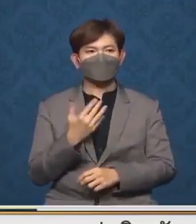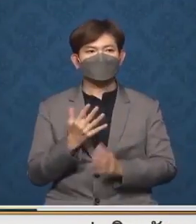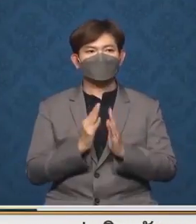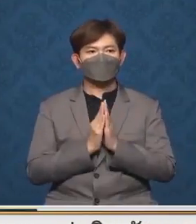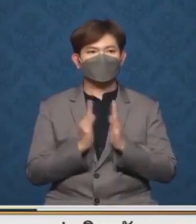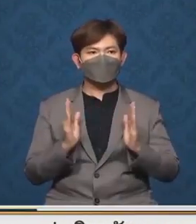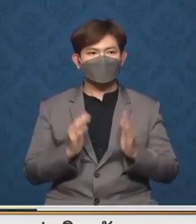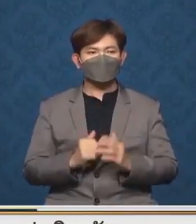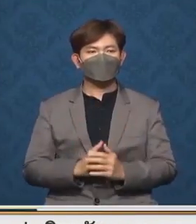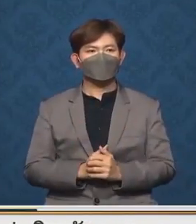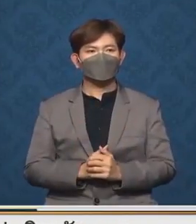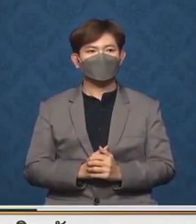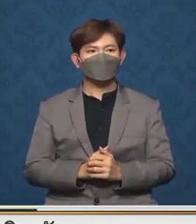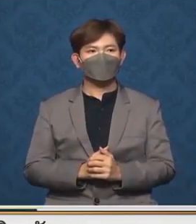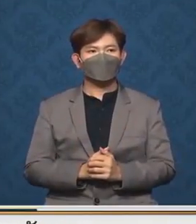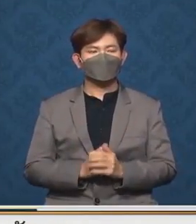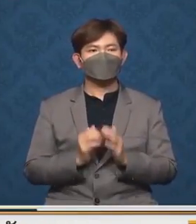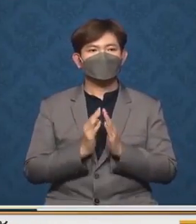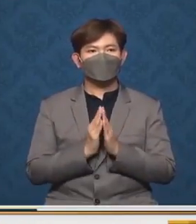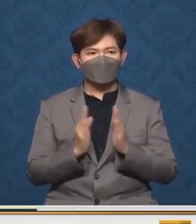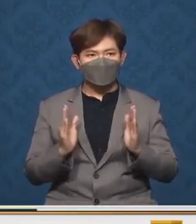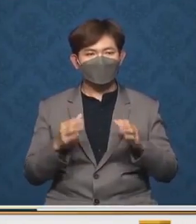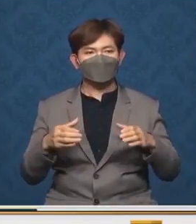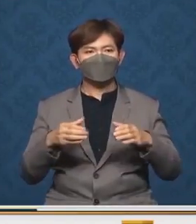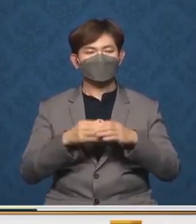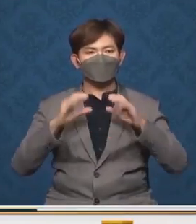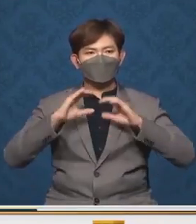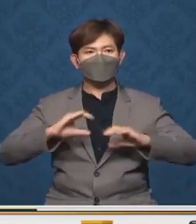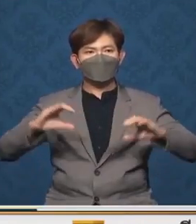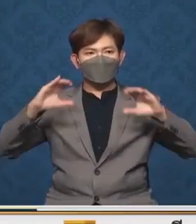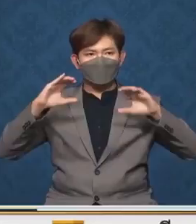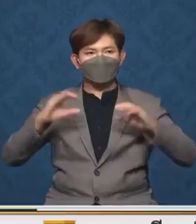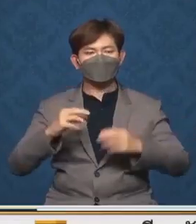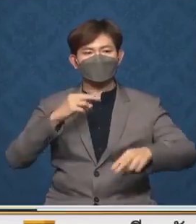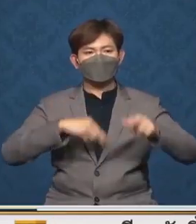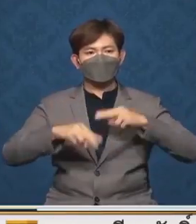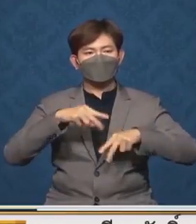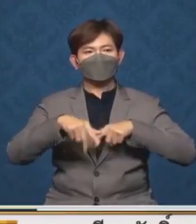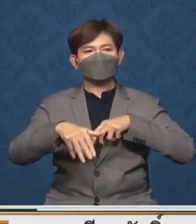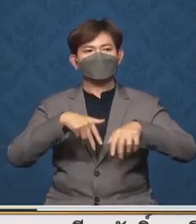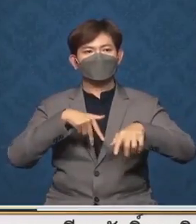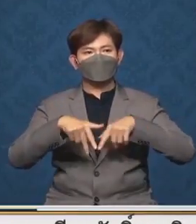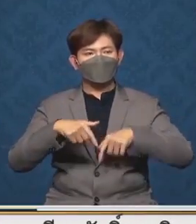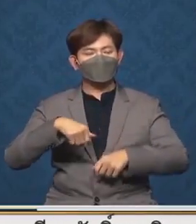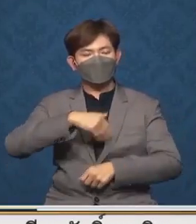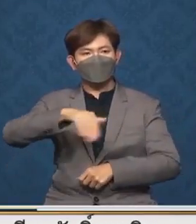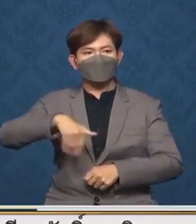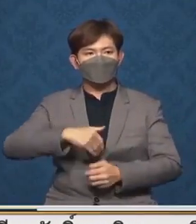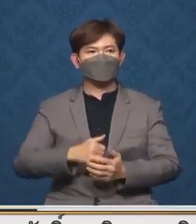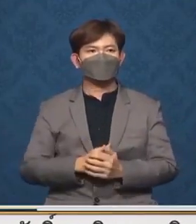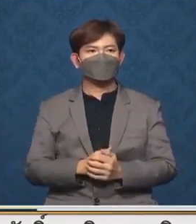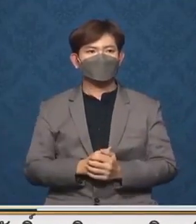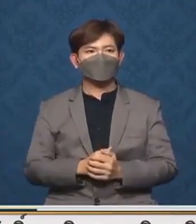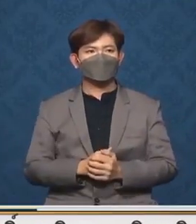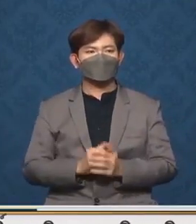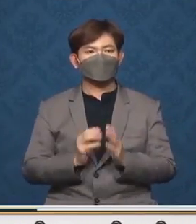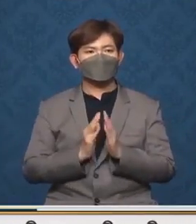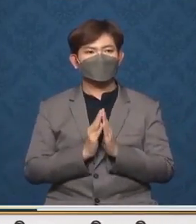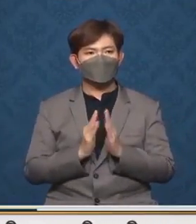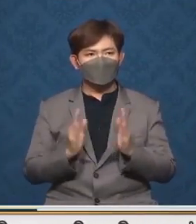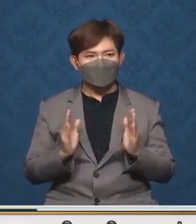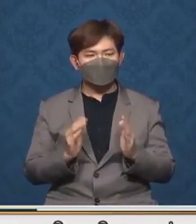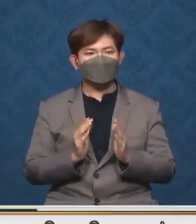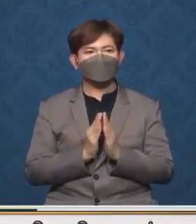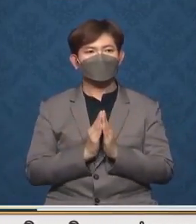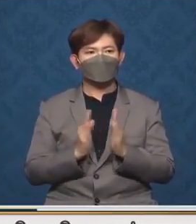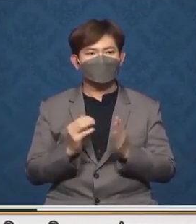ค่ะ ดิฉันต้องขอขอบคุณด้วยนะคะคณะรัฐบาลที่ยังดูแลประชาชนตามลำดับอย่างพวกเราค่ะ ขอบคุณมาก